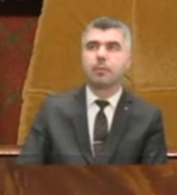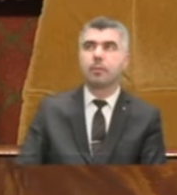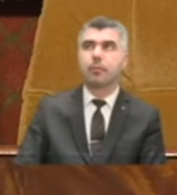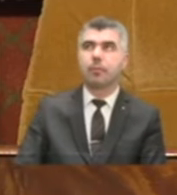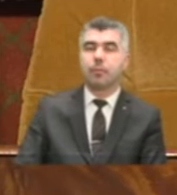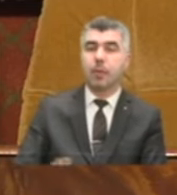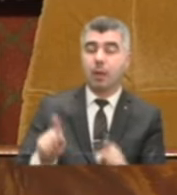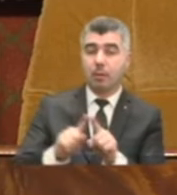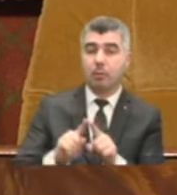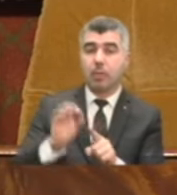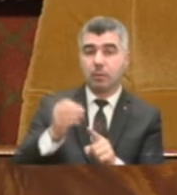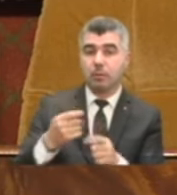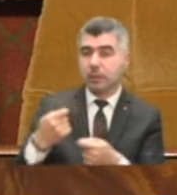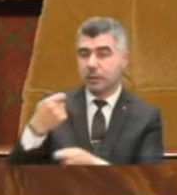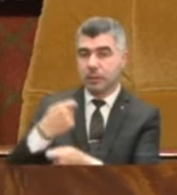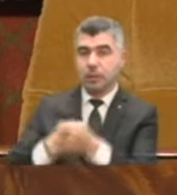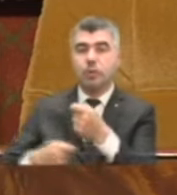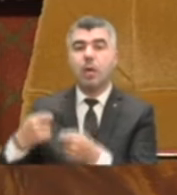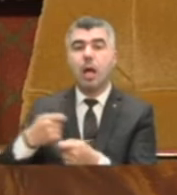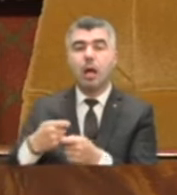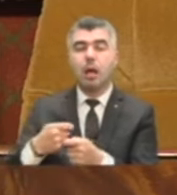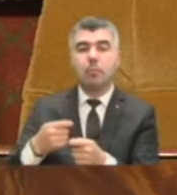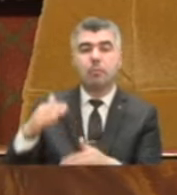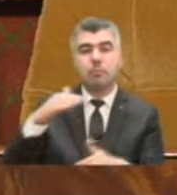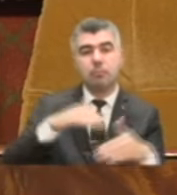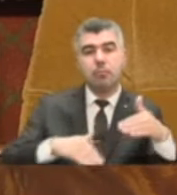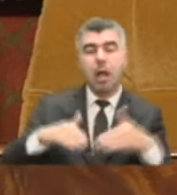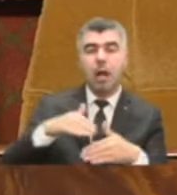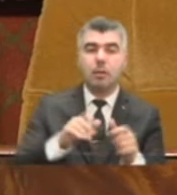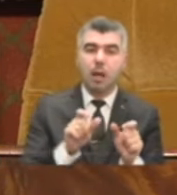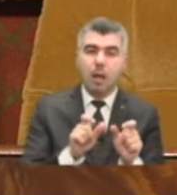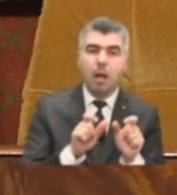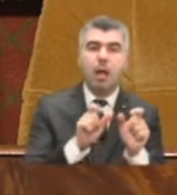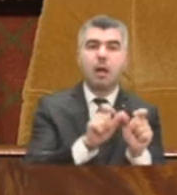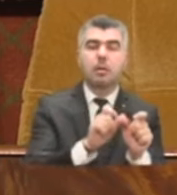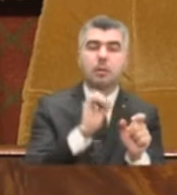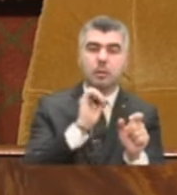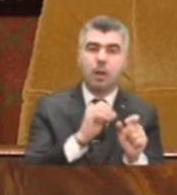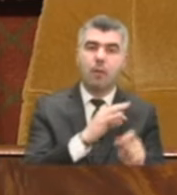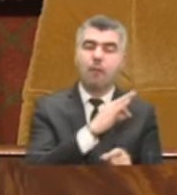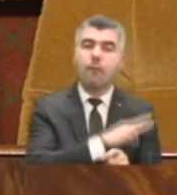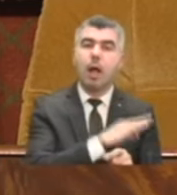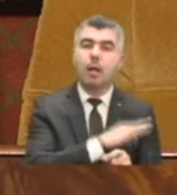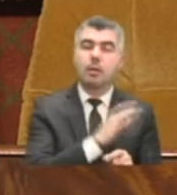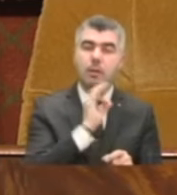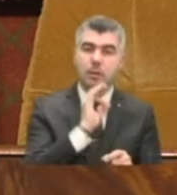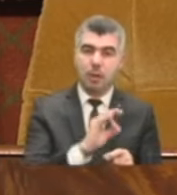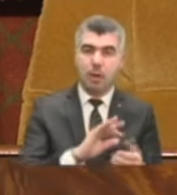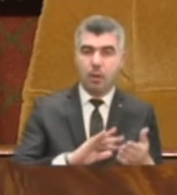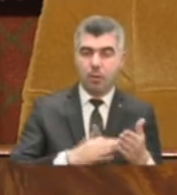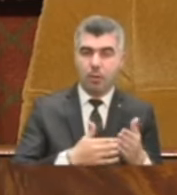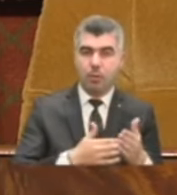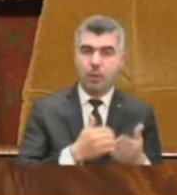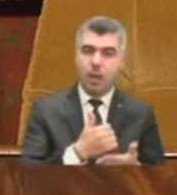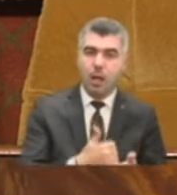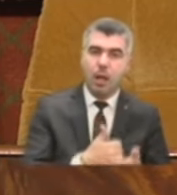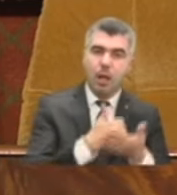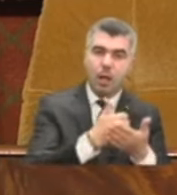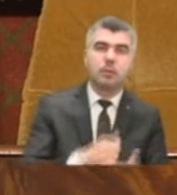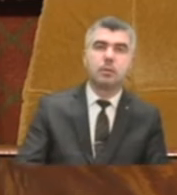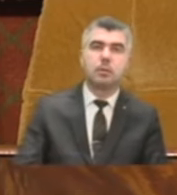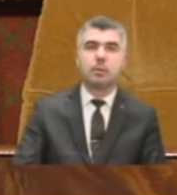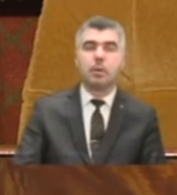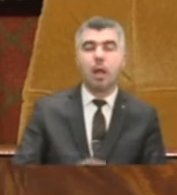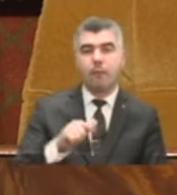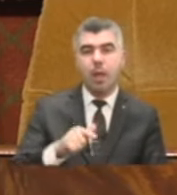من أجل تعزيز التجارة البحرية وحماية الراغبين في الاستفادة من هذه الخدمة بمن